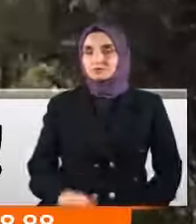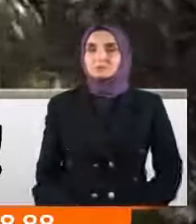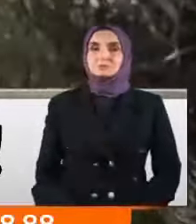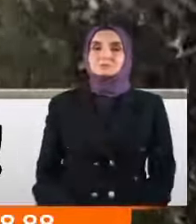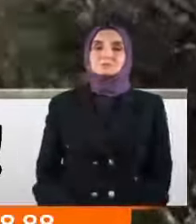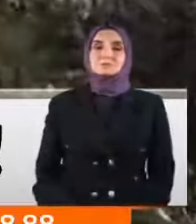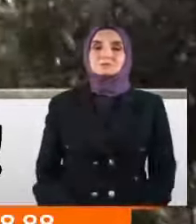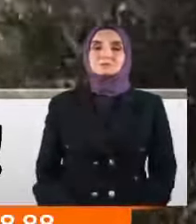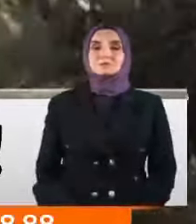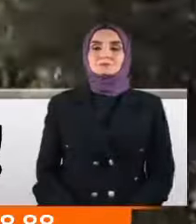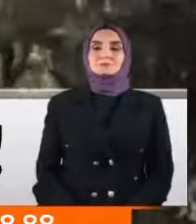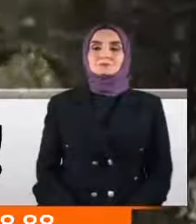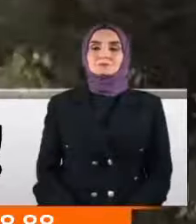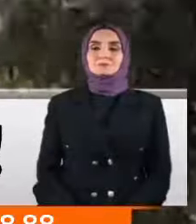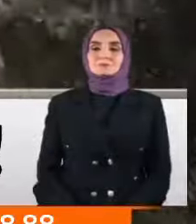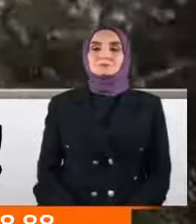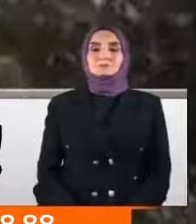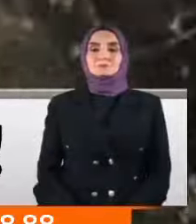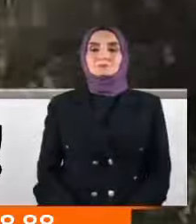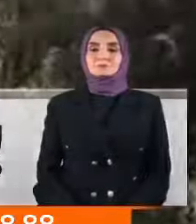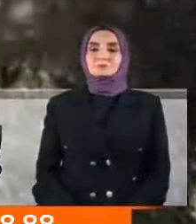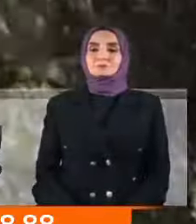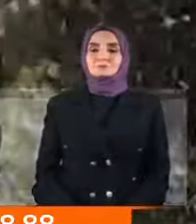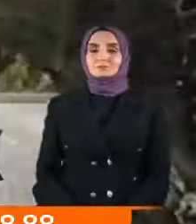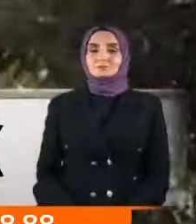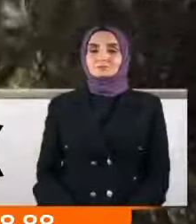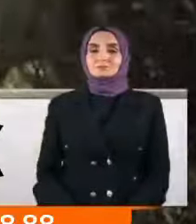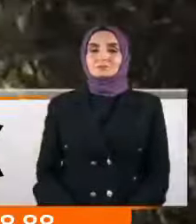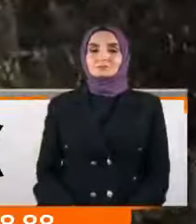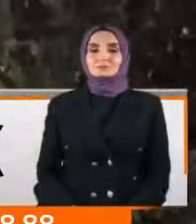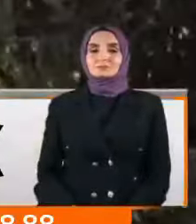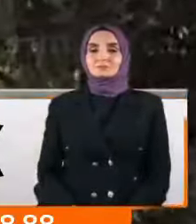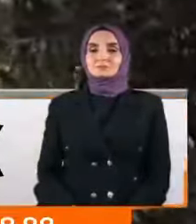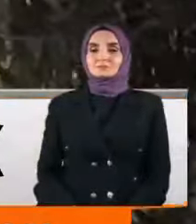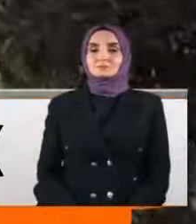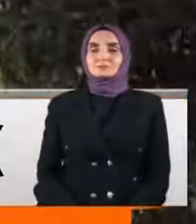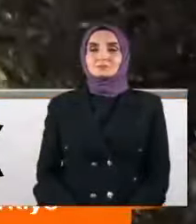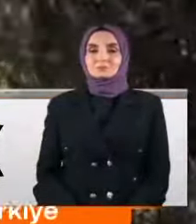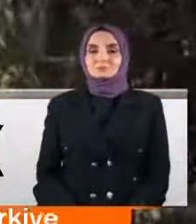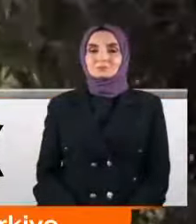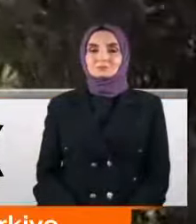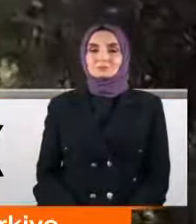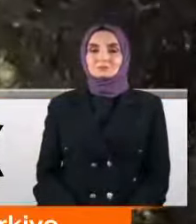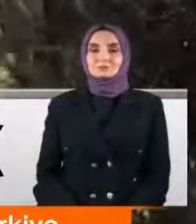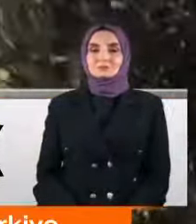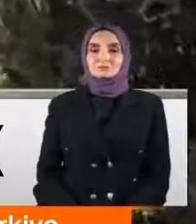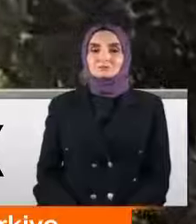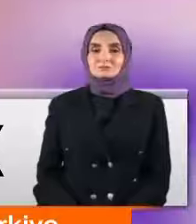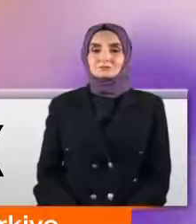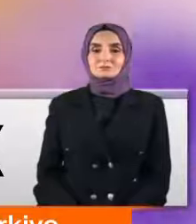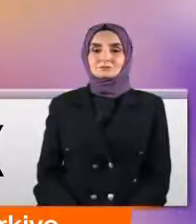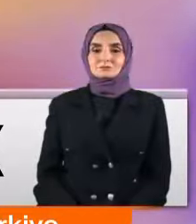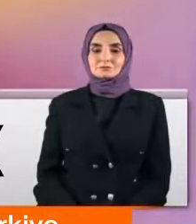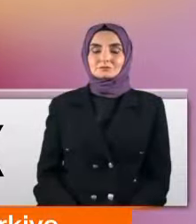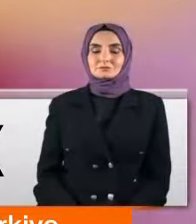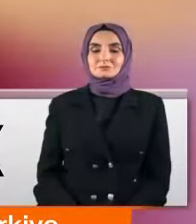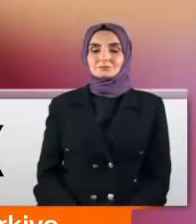bir çalışma yapacak Eee yine bulunanlar için yine bana % 40'ı verileceğini belirttiler